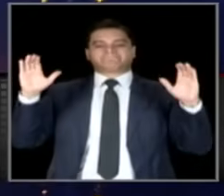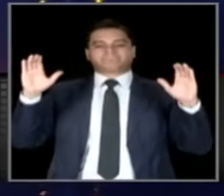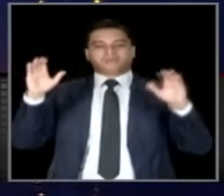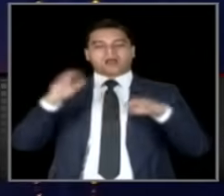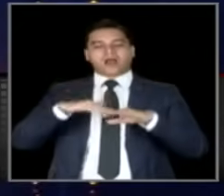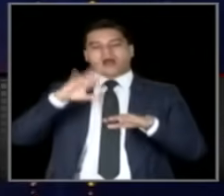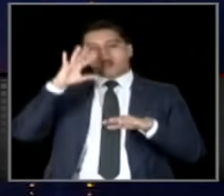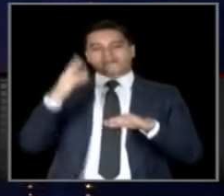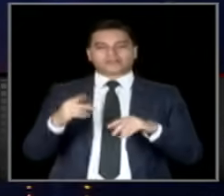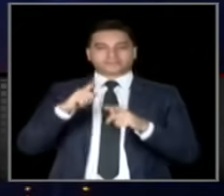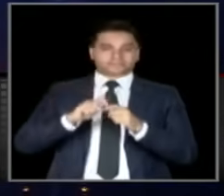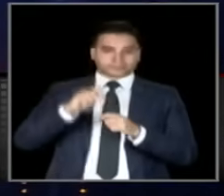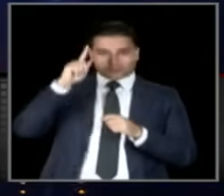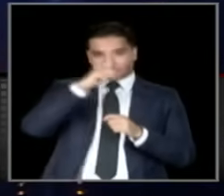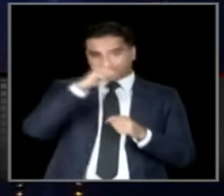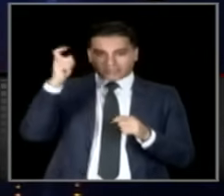على ارتفاع